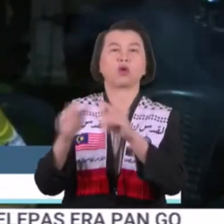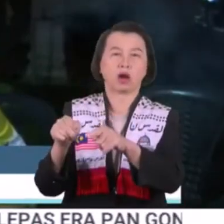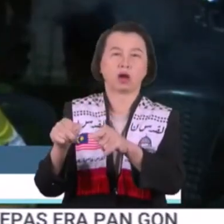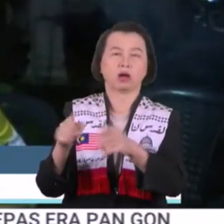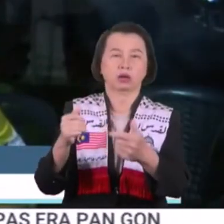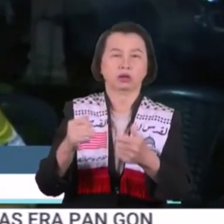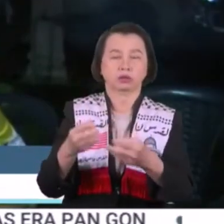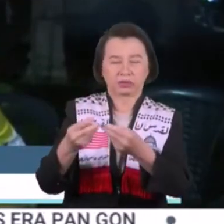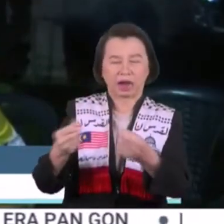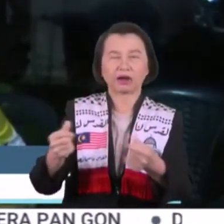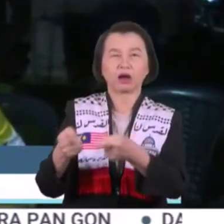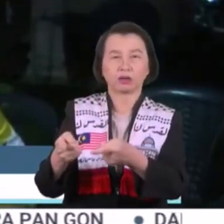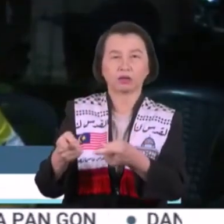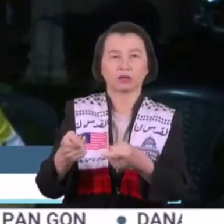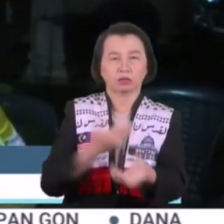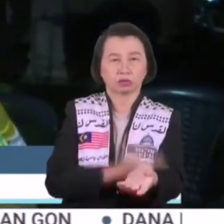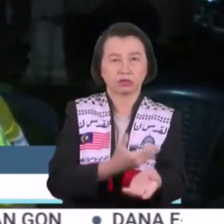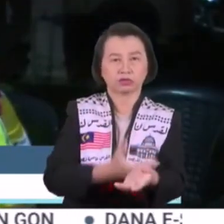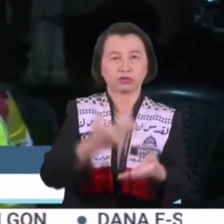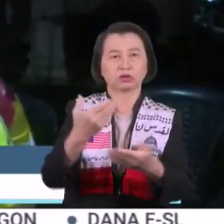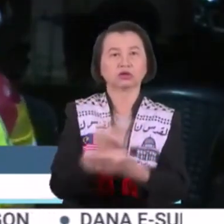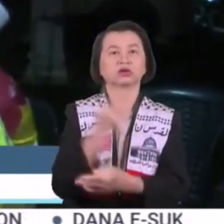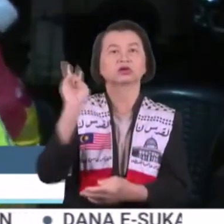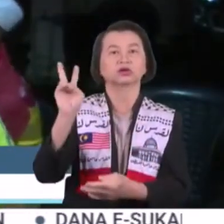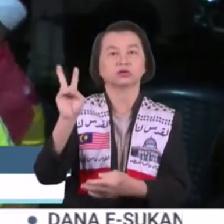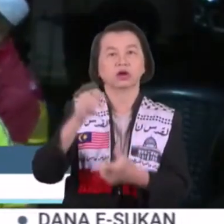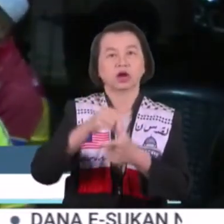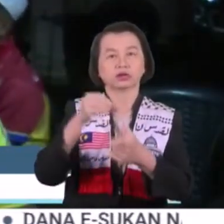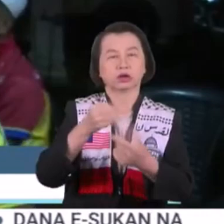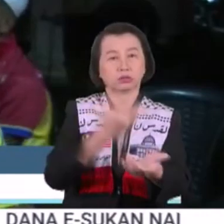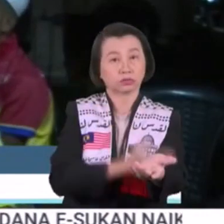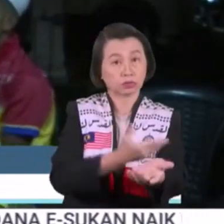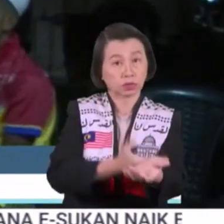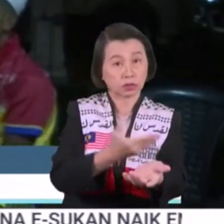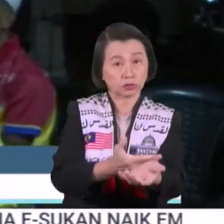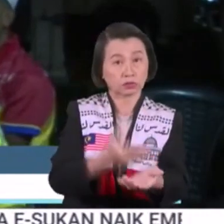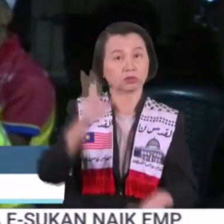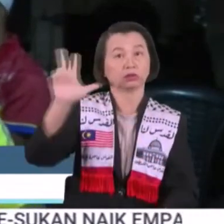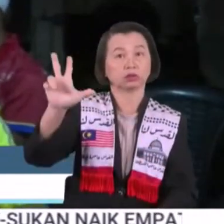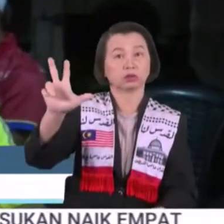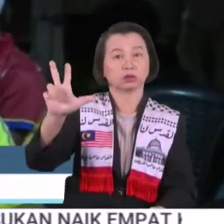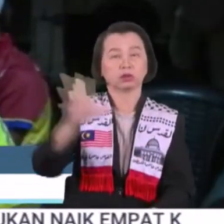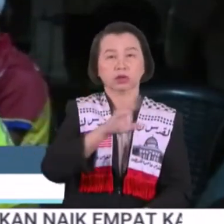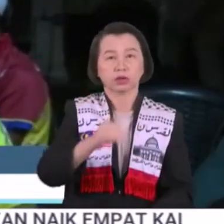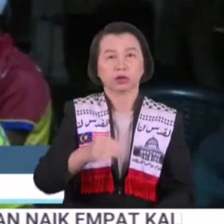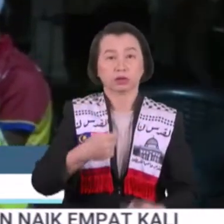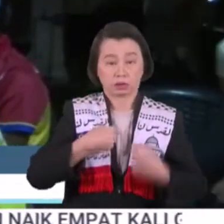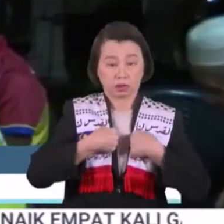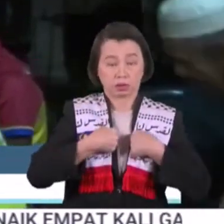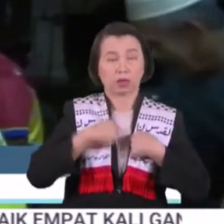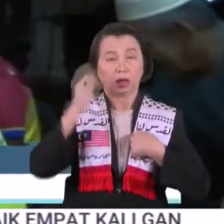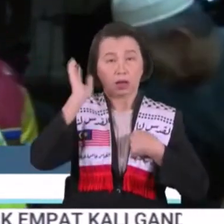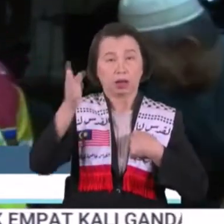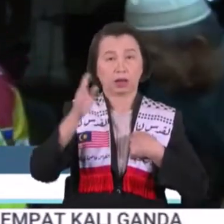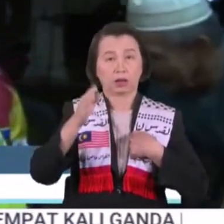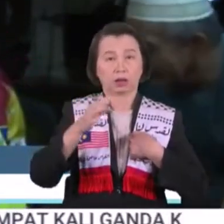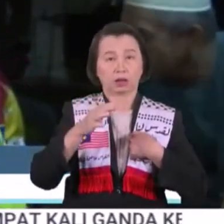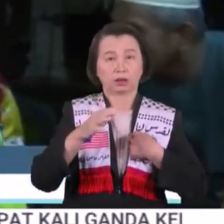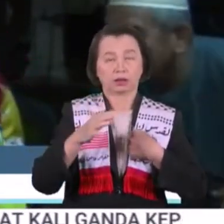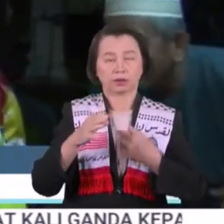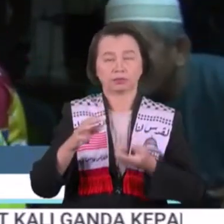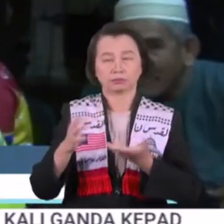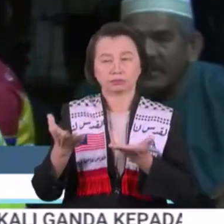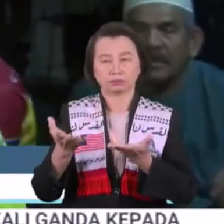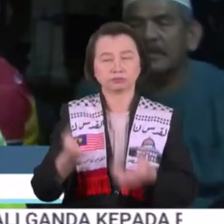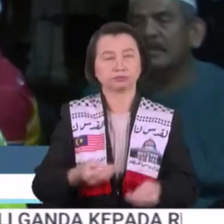utama, utamanya kepada generasi baru, generasi kedua maupun ketiga. Dan di pihak saya, saya akan terus mengangkat